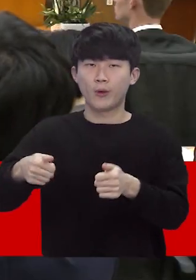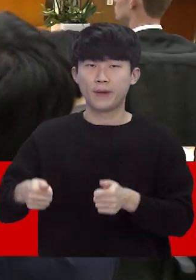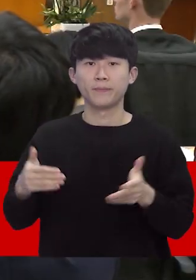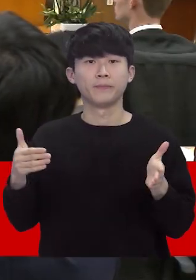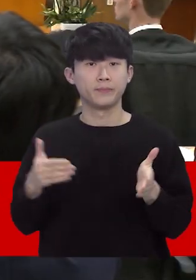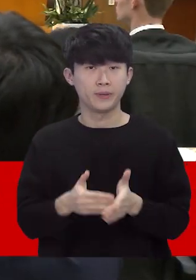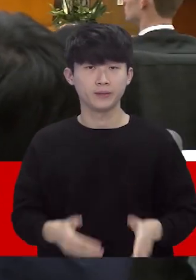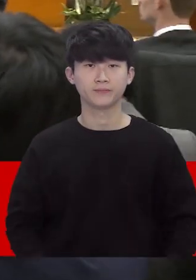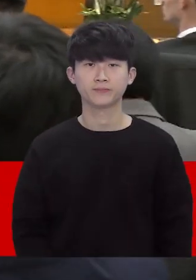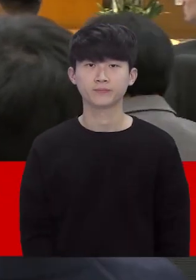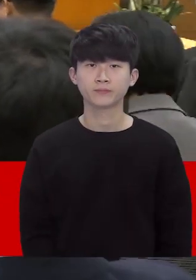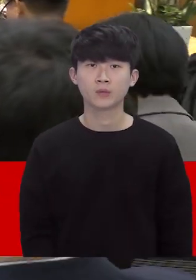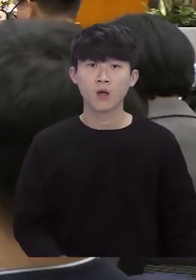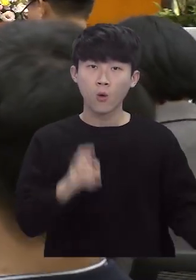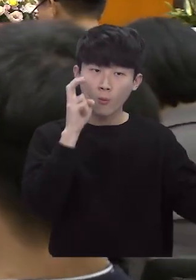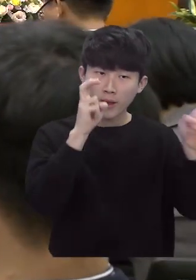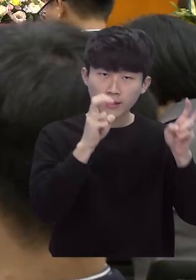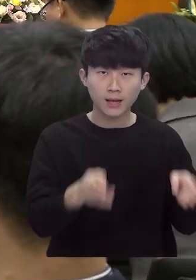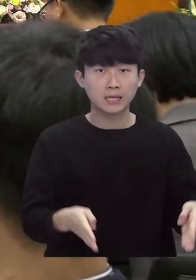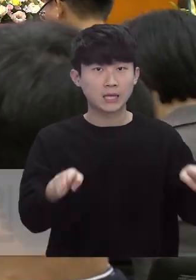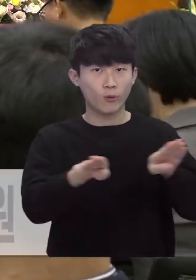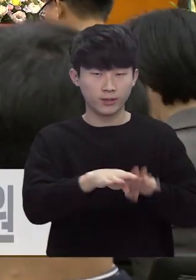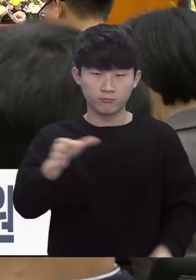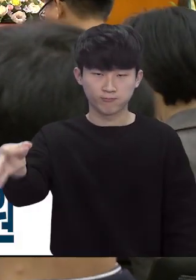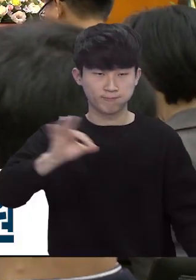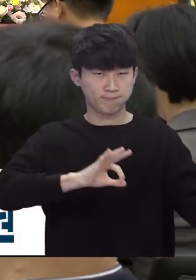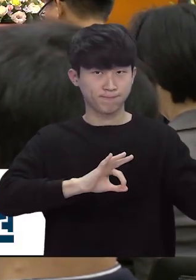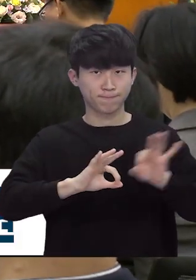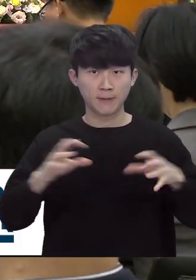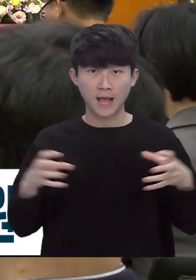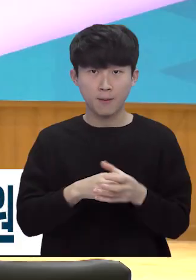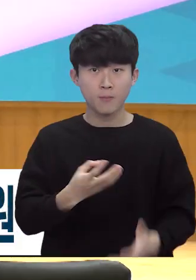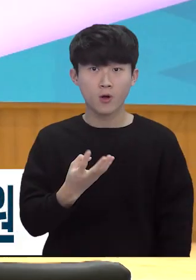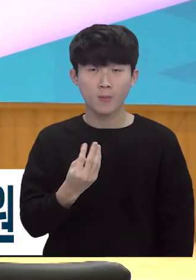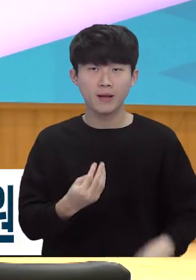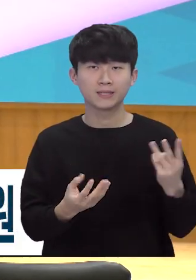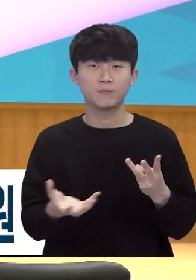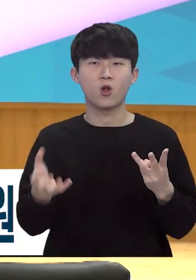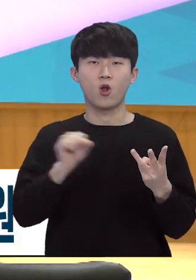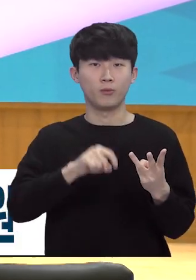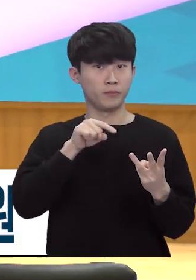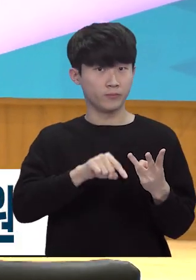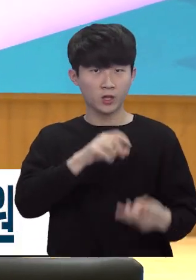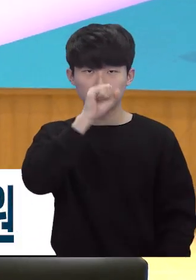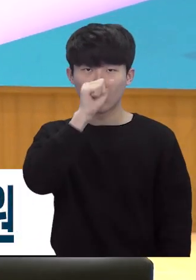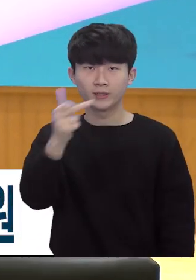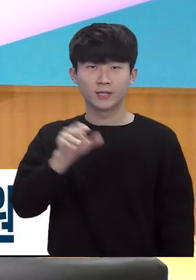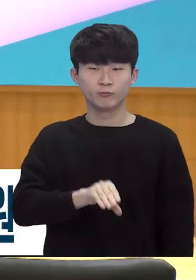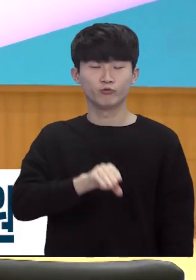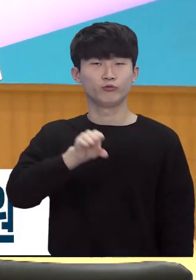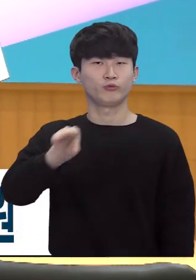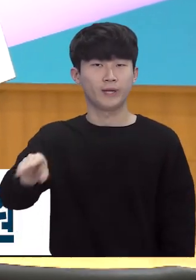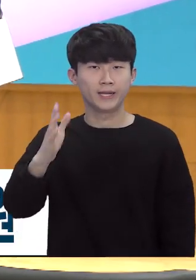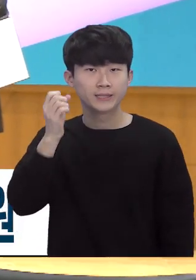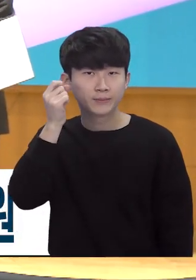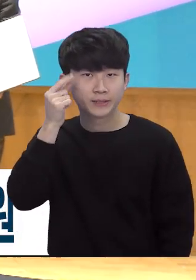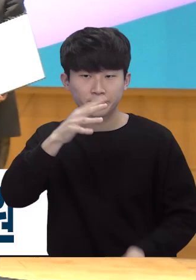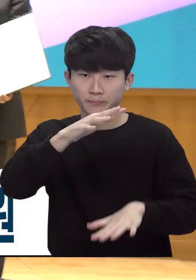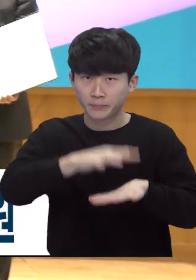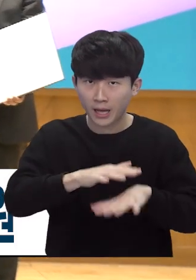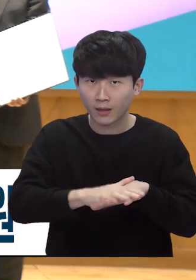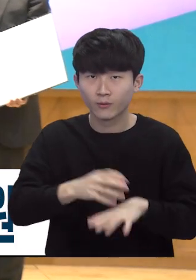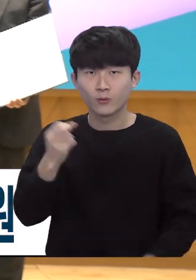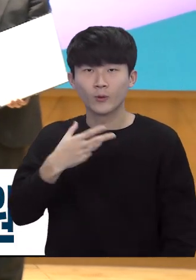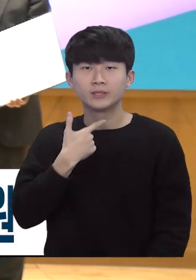단체와 업무 협약을 체결했습니다. 도는 이번 협약으로 총 3천억 원대의 펀드를 조성해 서산의 대규모